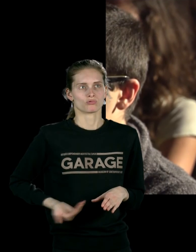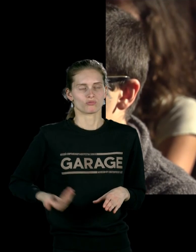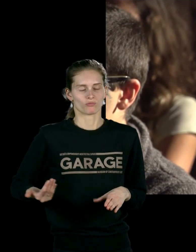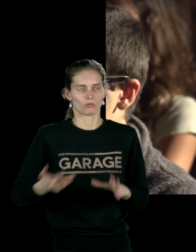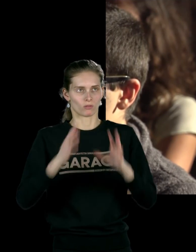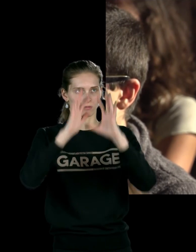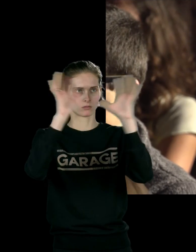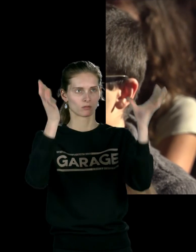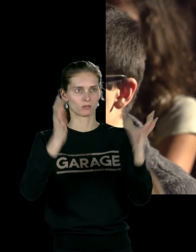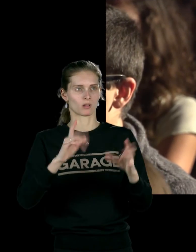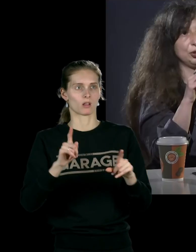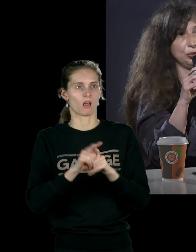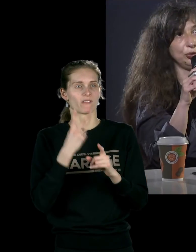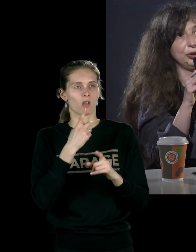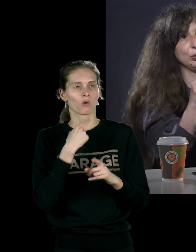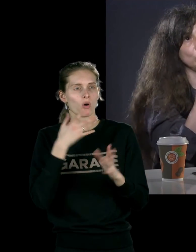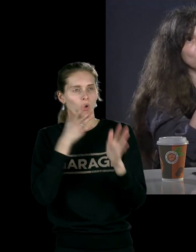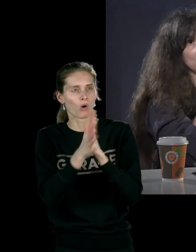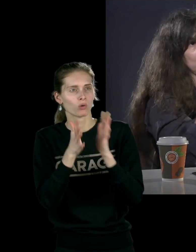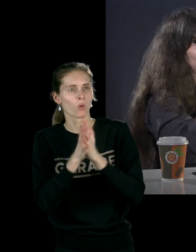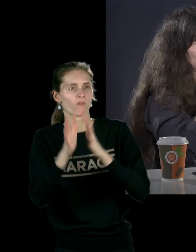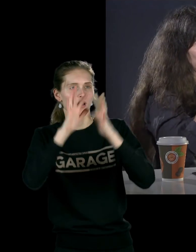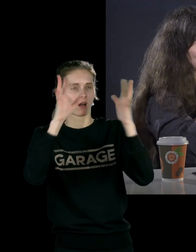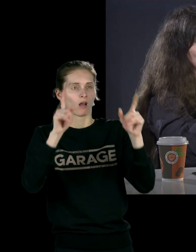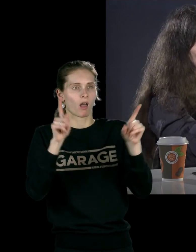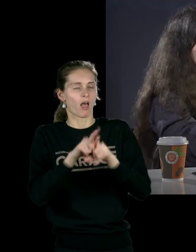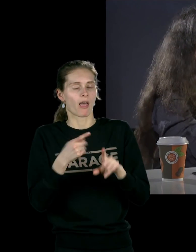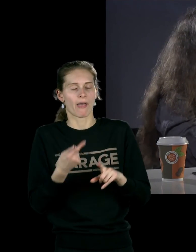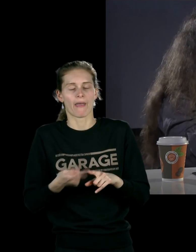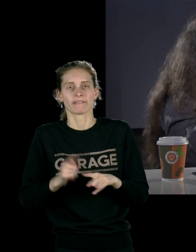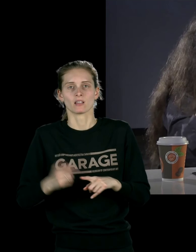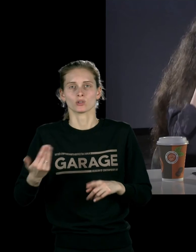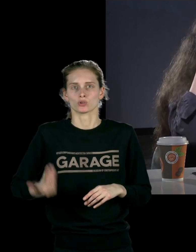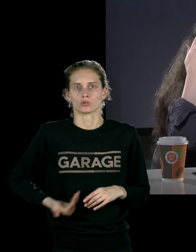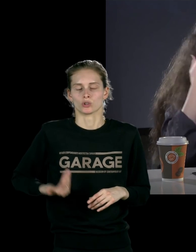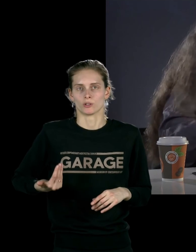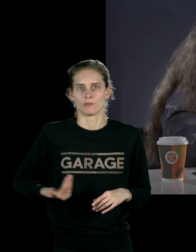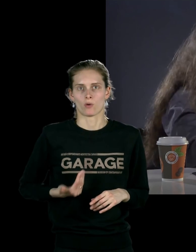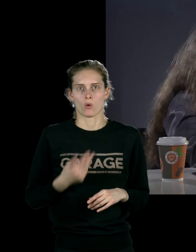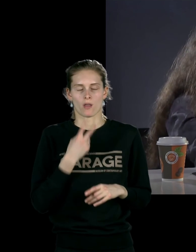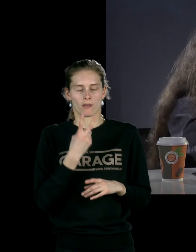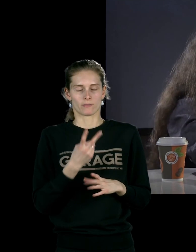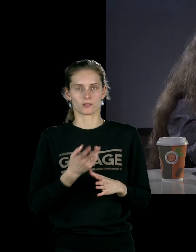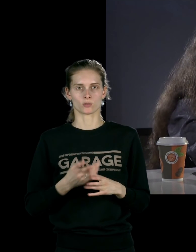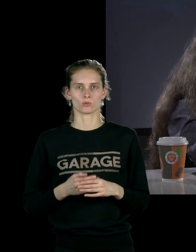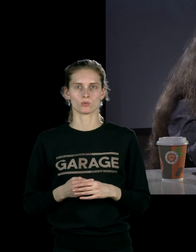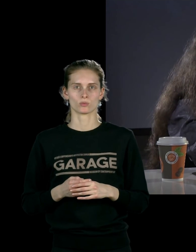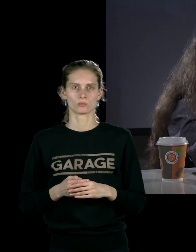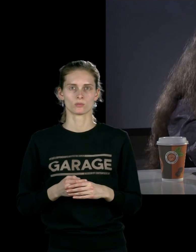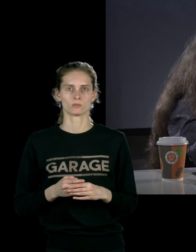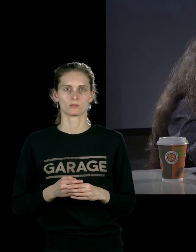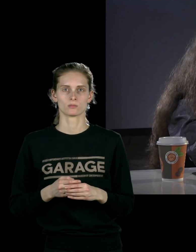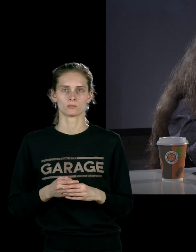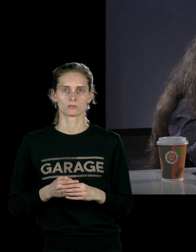которая настолько живая, настолько кровоточащая, что у нее нет облика, потому что все, что облик, это уже то, что не живое. Это уже то, что